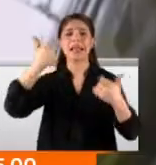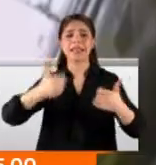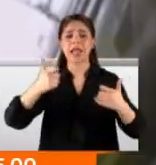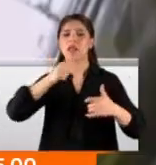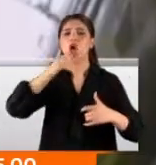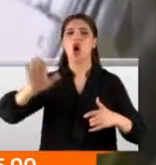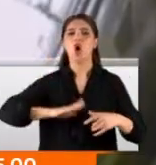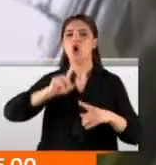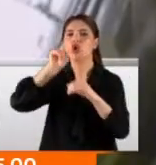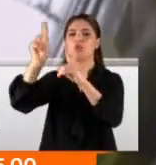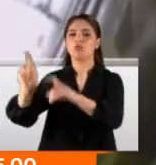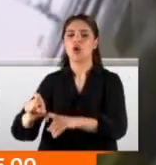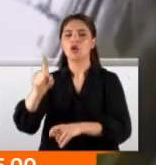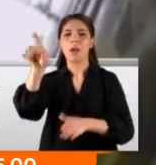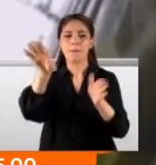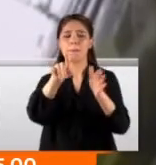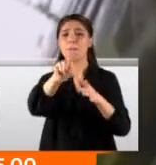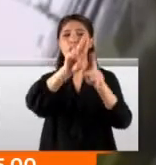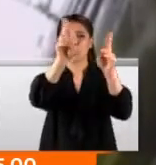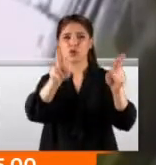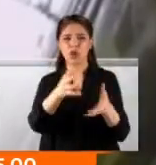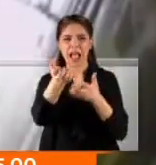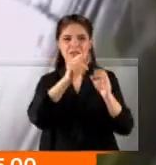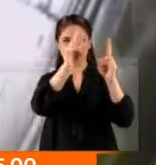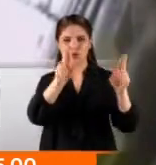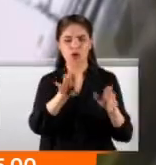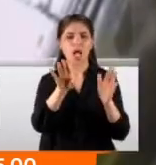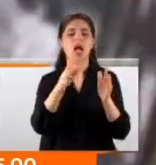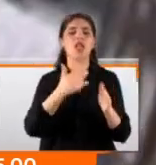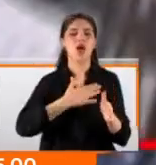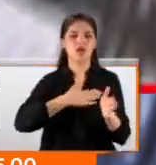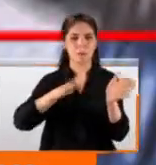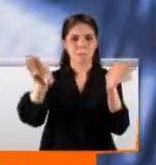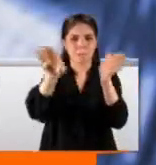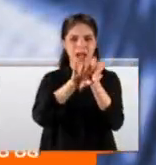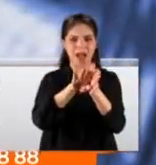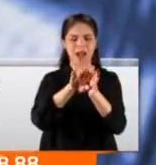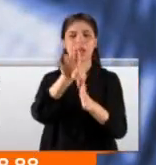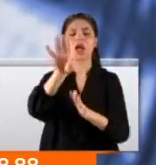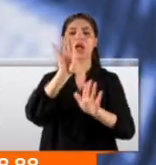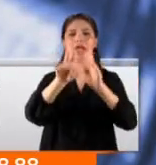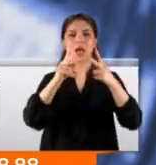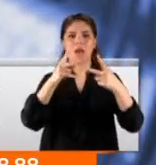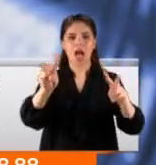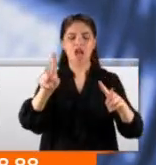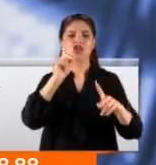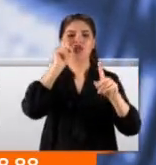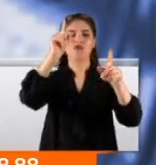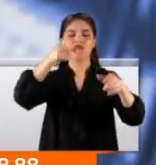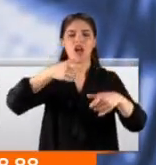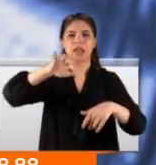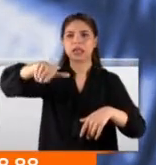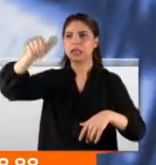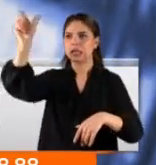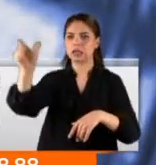sormuş. Marketin önüne park etti, çocuğunu arabada bırakıp alışverişe gitti. Kapının açık olduğunu fark eden hırsız aracı çalmak için